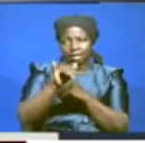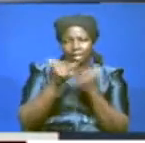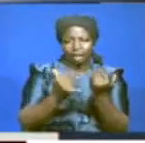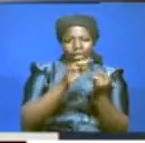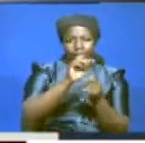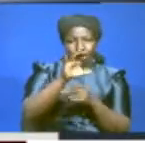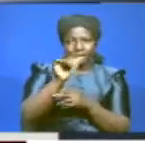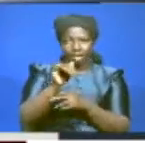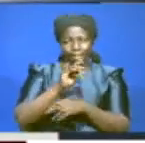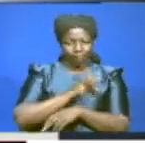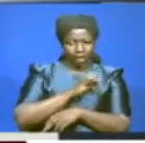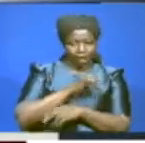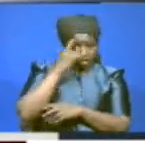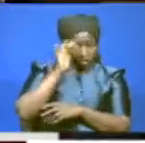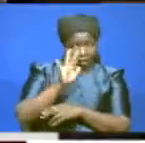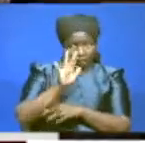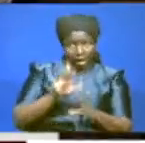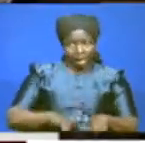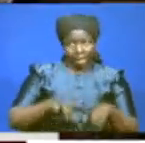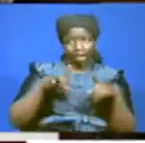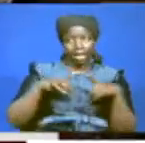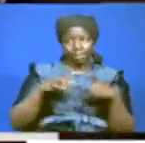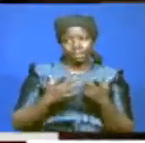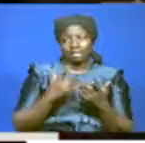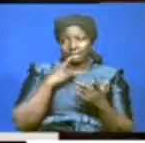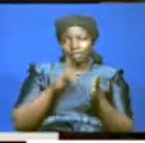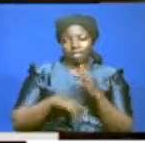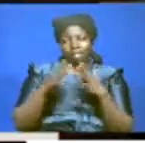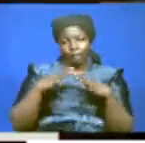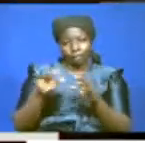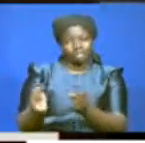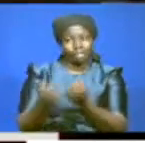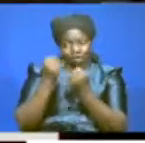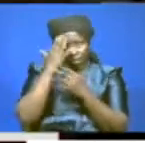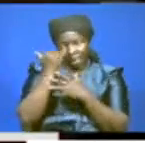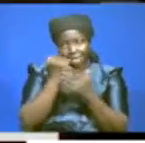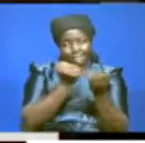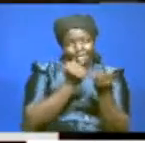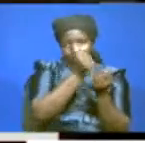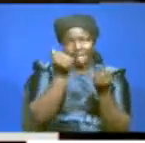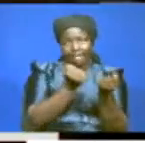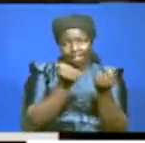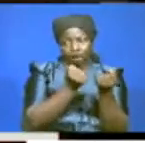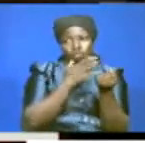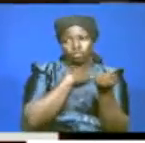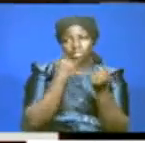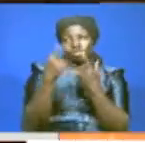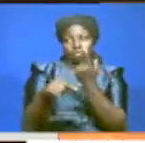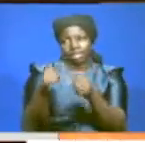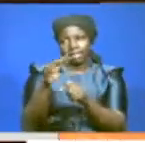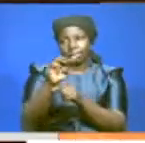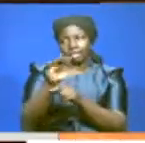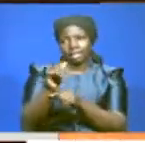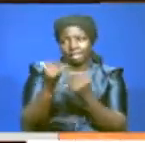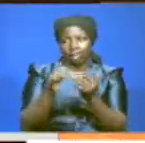being beaten by occupants of the other vehicle, including the driver who confronted him after the accident. The MCA has since